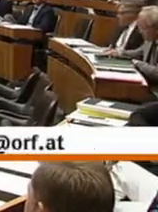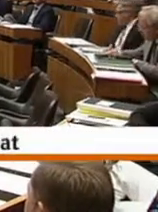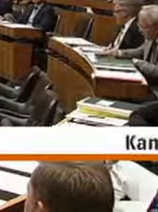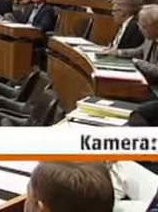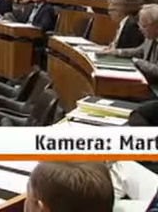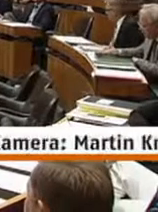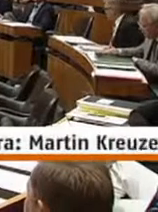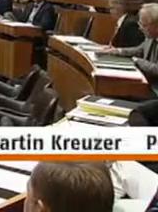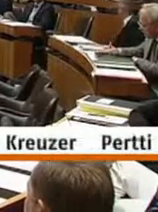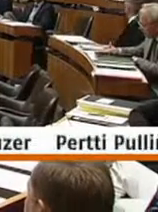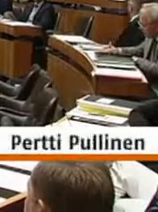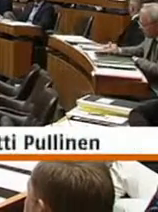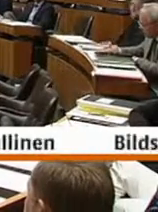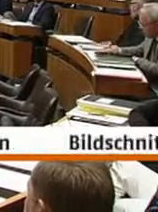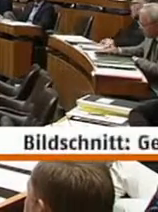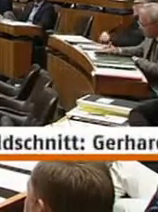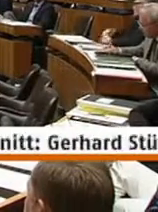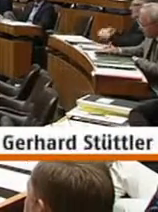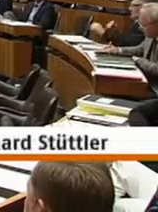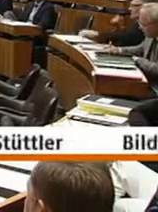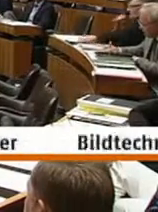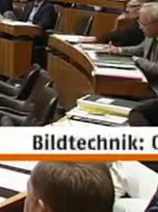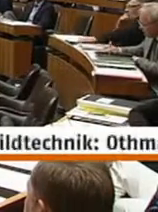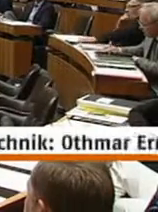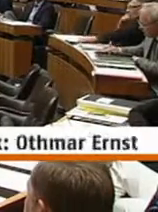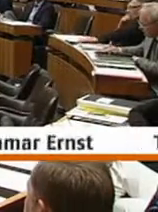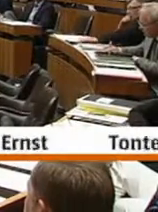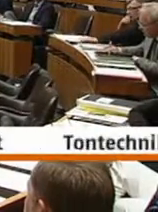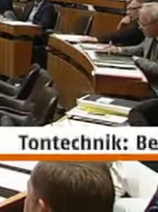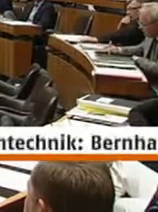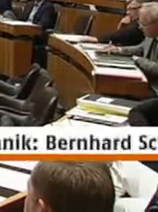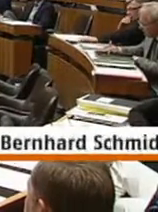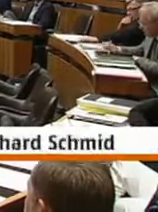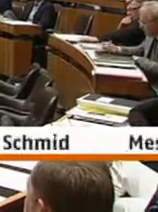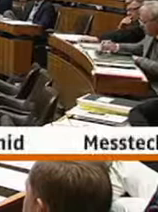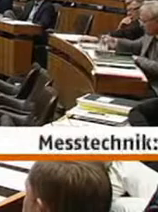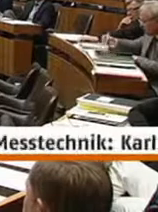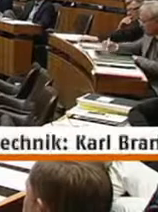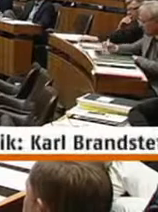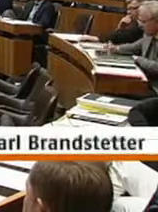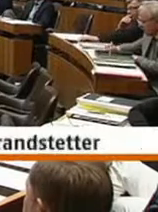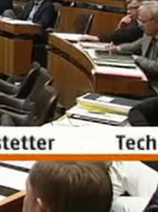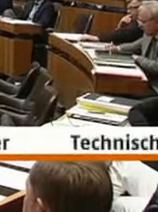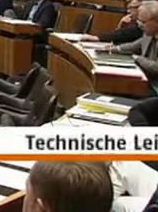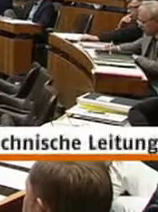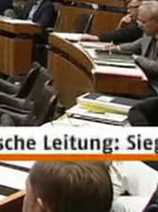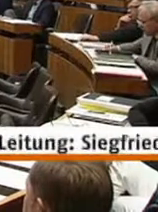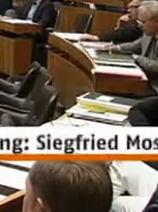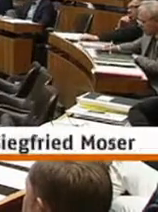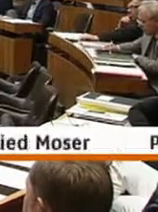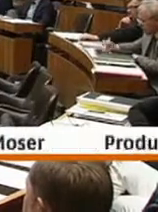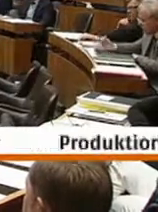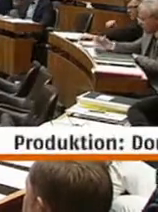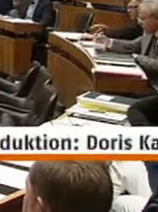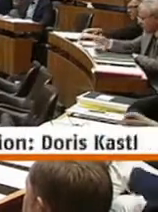eine Vollbefragung gegeben. Alle betroffenen Eltern, alle Lehrerinnen und Lehrer wurden mit